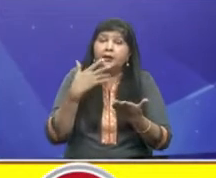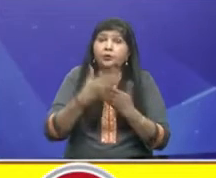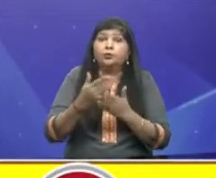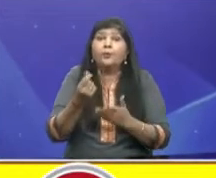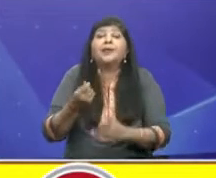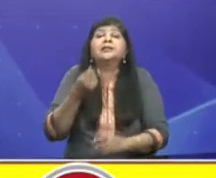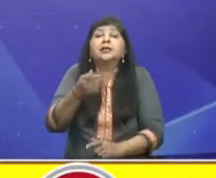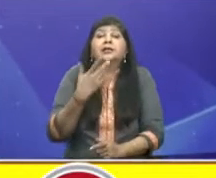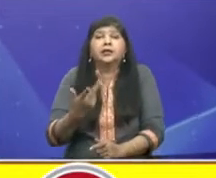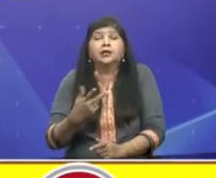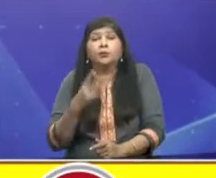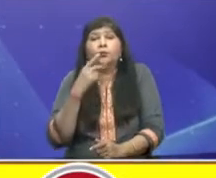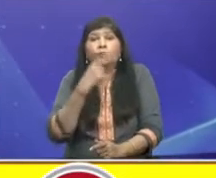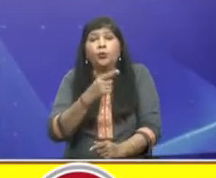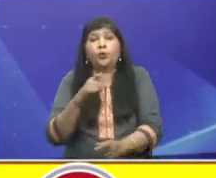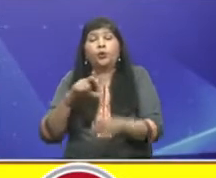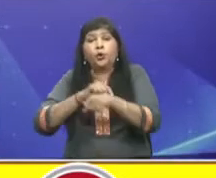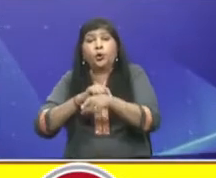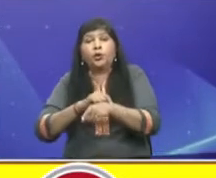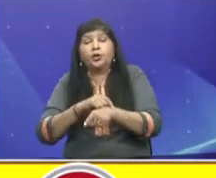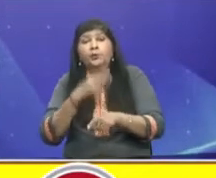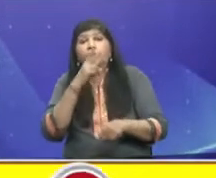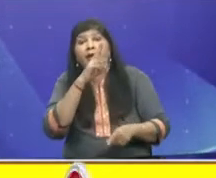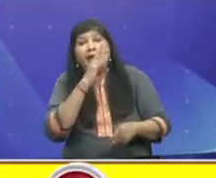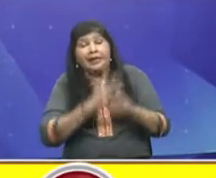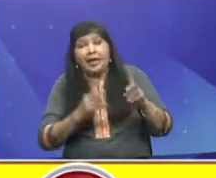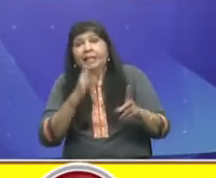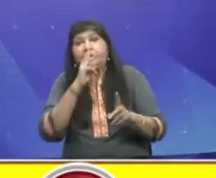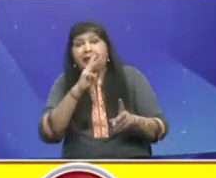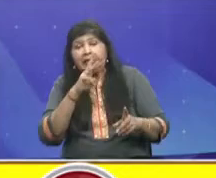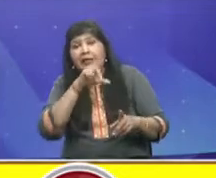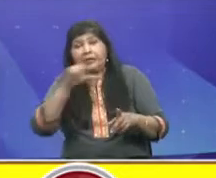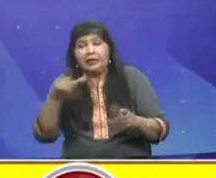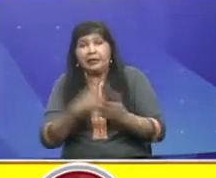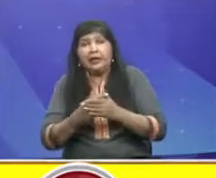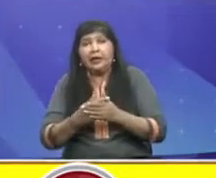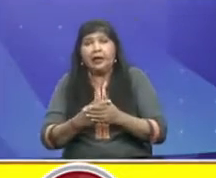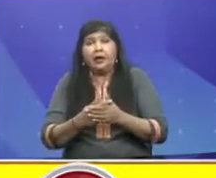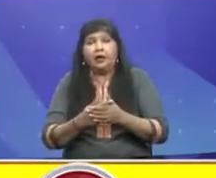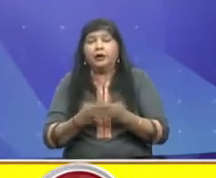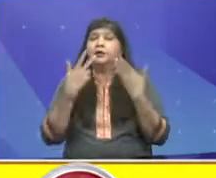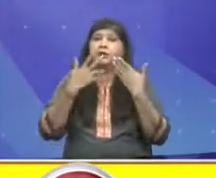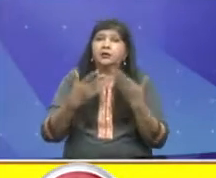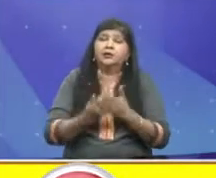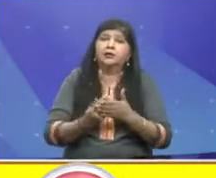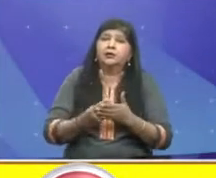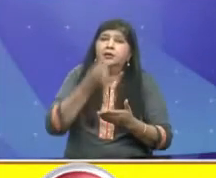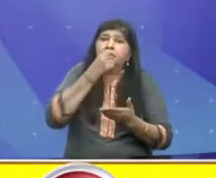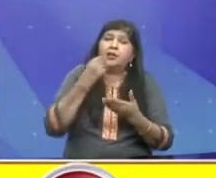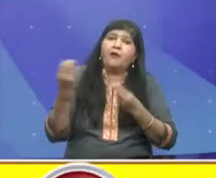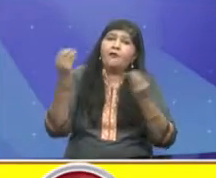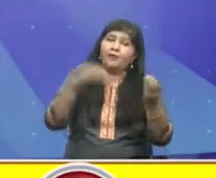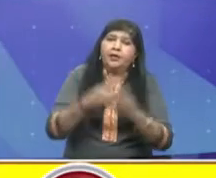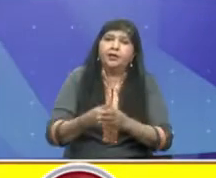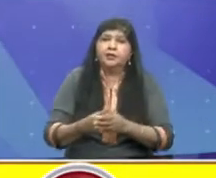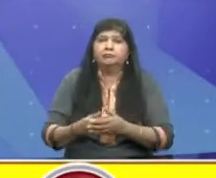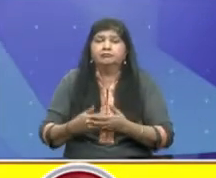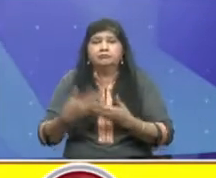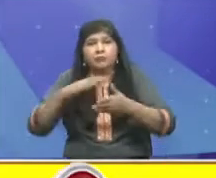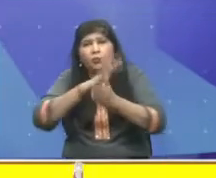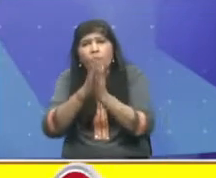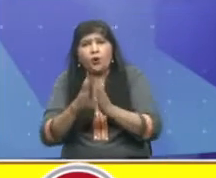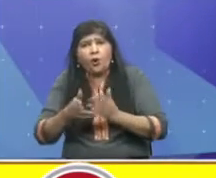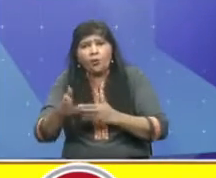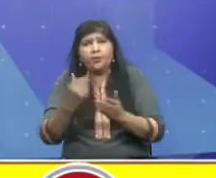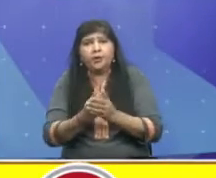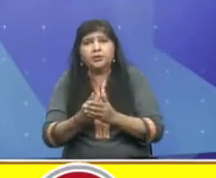थे? 2.5 लाख रुपए, 3 लाख रुपए। 6-7 साल से पड़ी हूँ खाट में। ये कहती थी ये भगवान मुझे ले तो मुझे नहीं